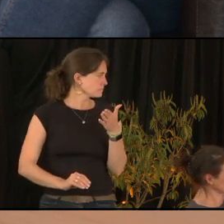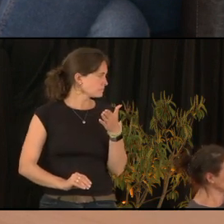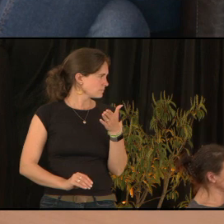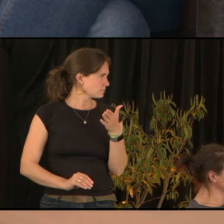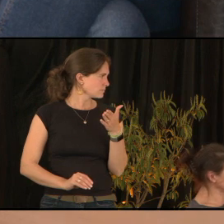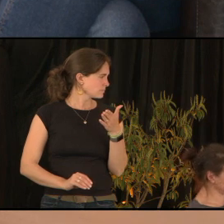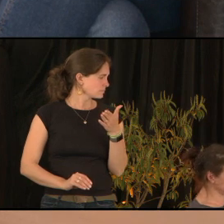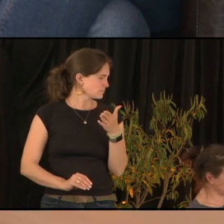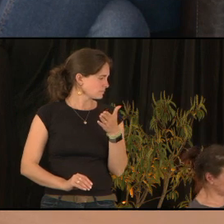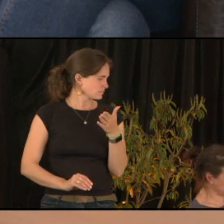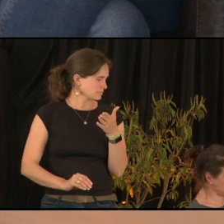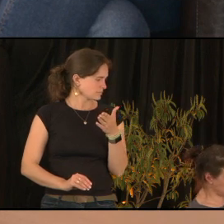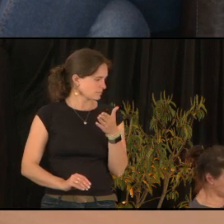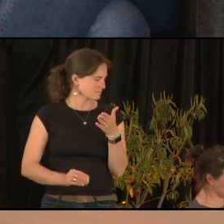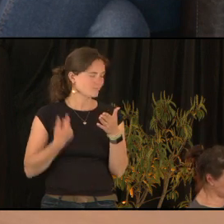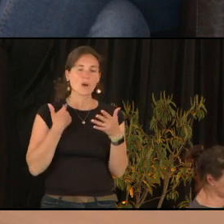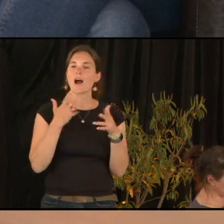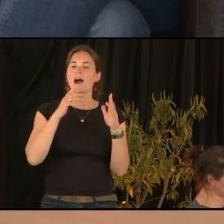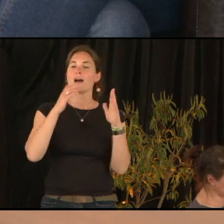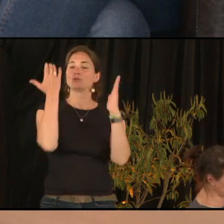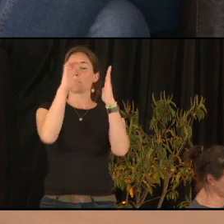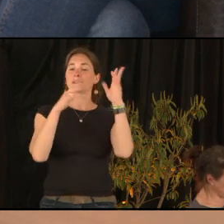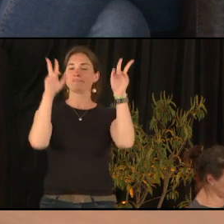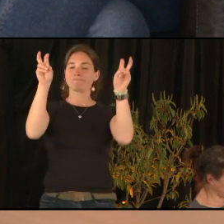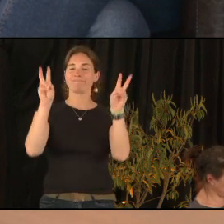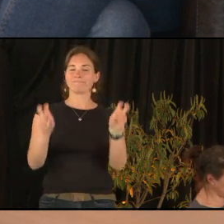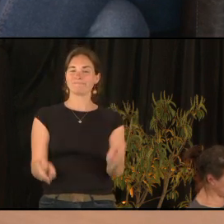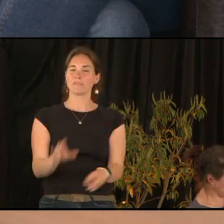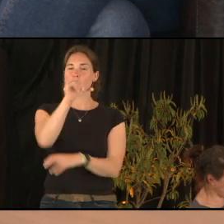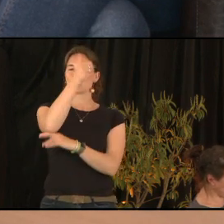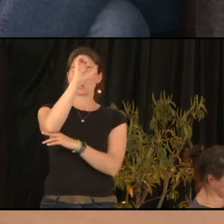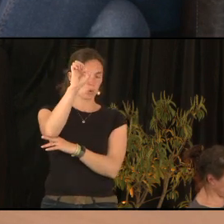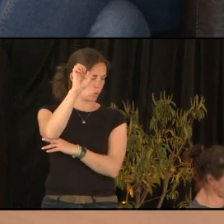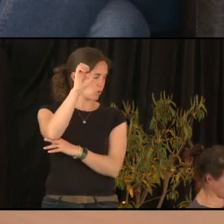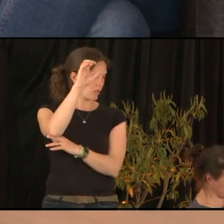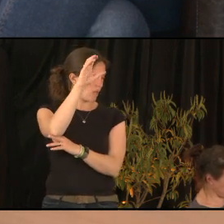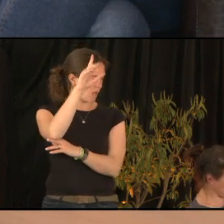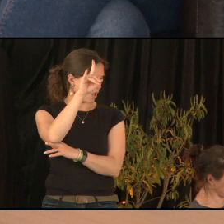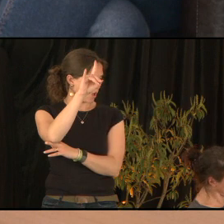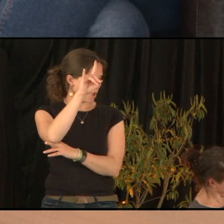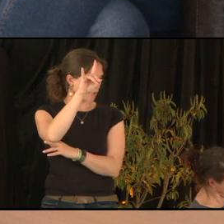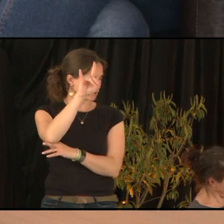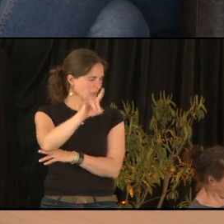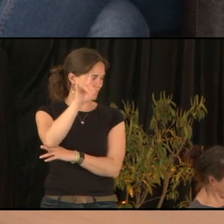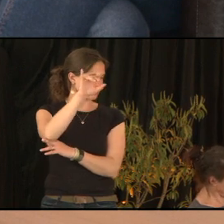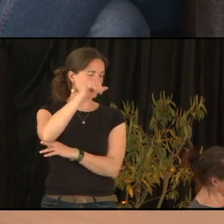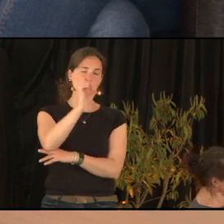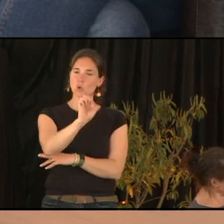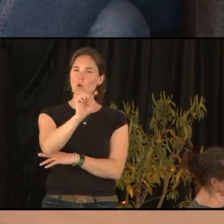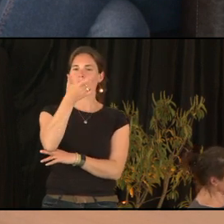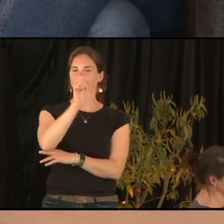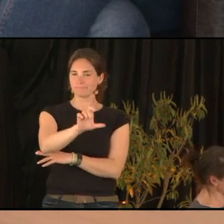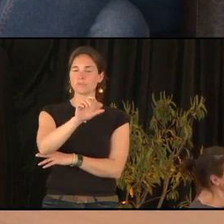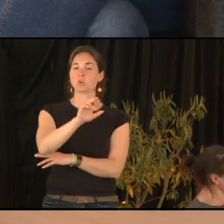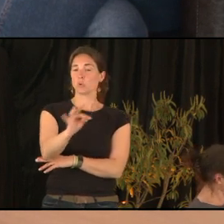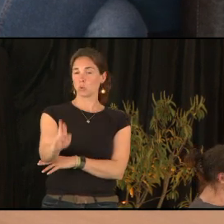il », c'est Raymond Fessy. Ça a été un choix littéraire dès le départ, où il y a eu des essais